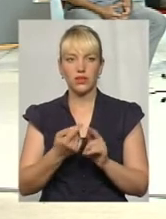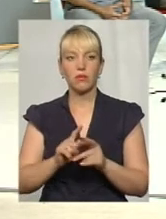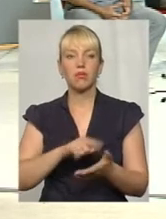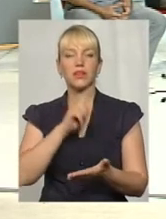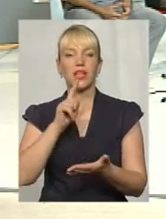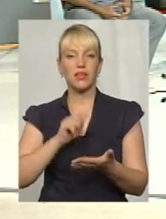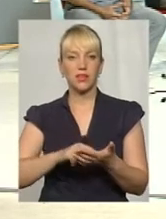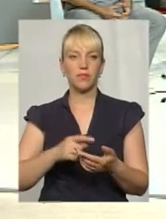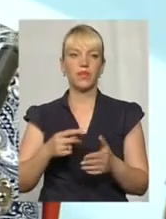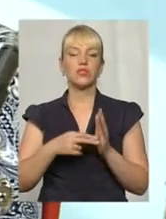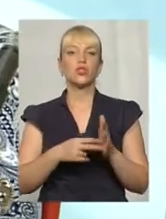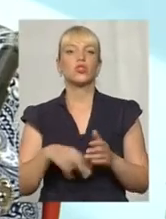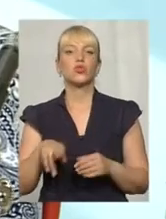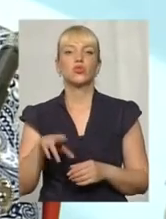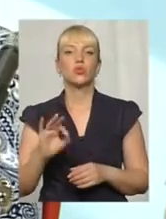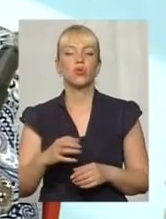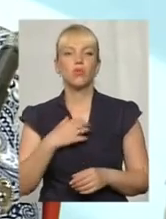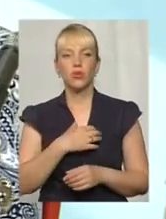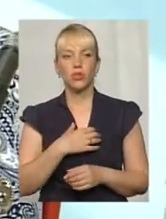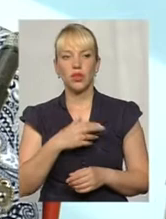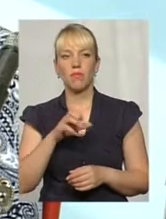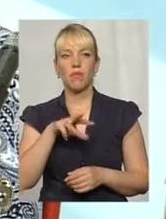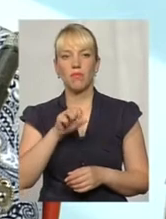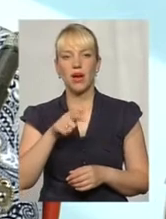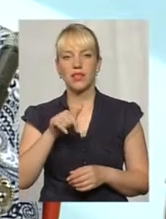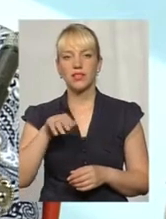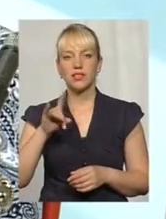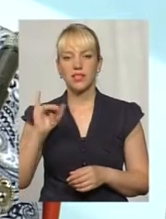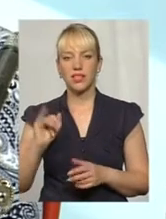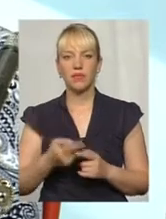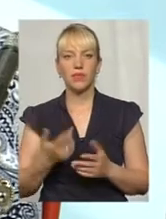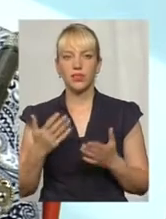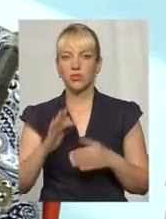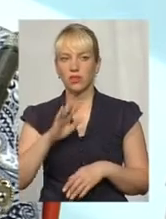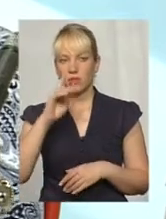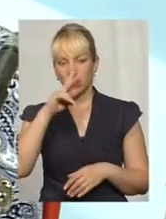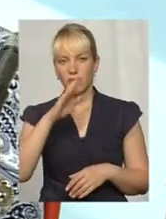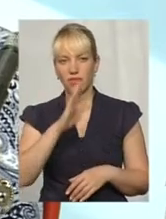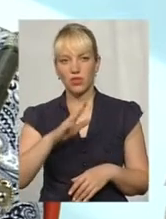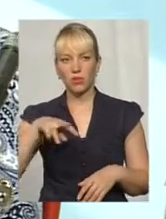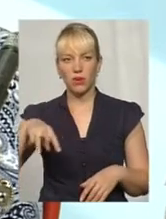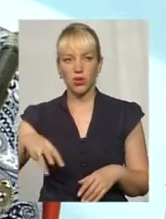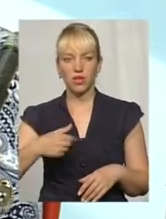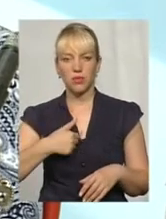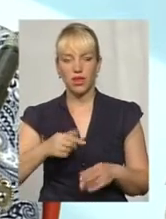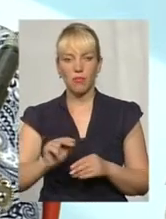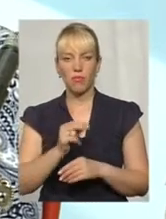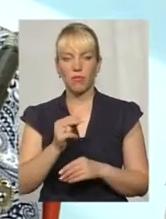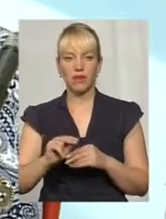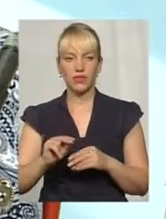стоїть щодо пріоритетності. То по магістрах, якщо я не помиляюсь, Віктор Миколаївич мене